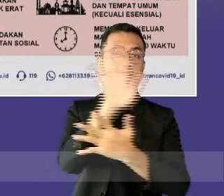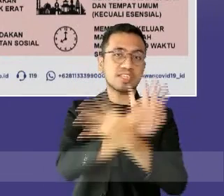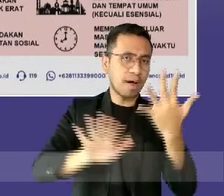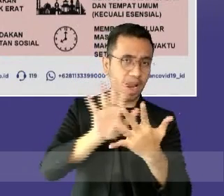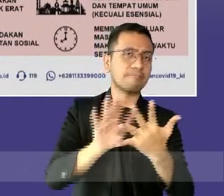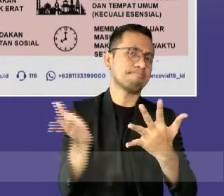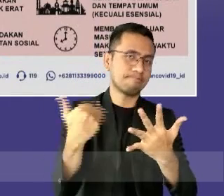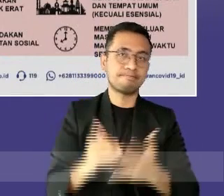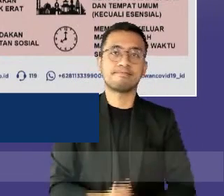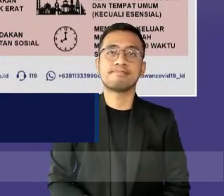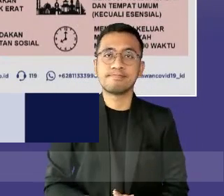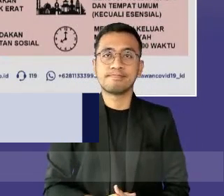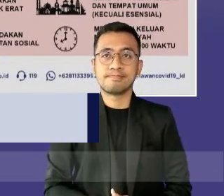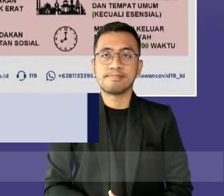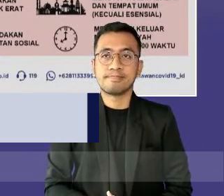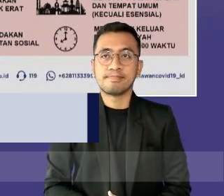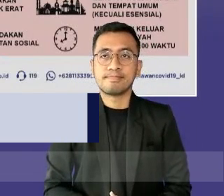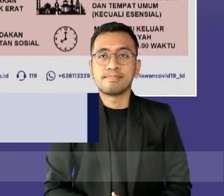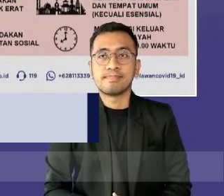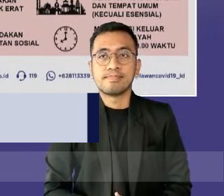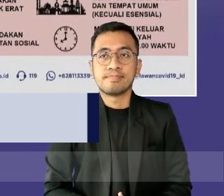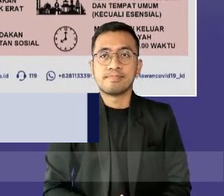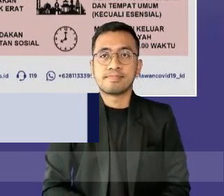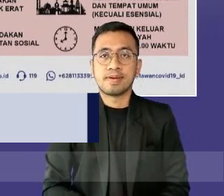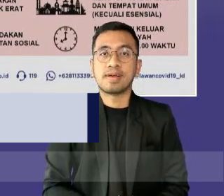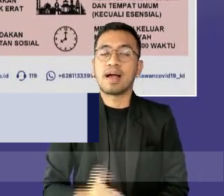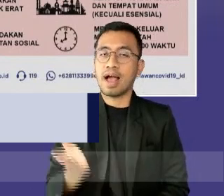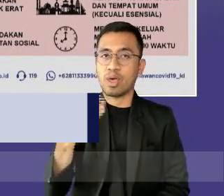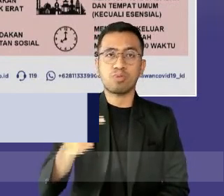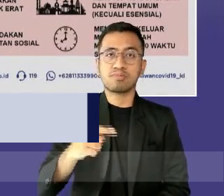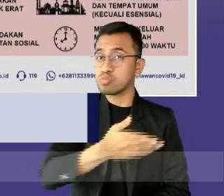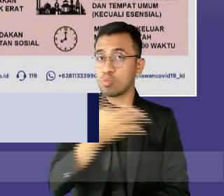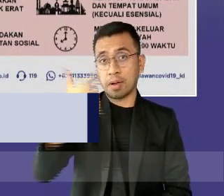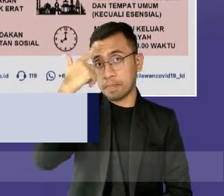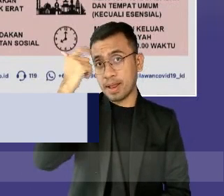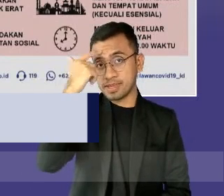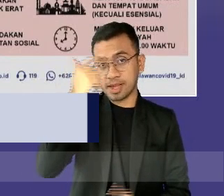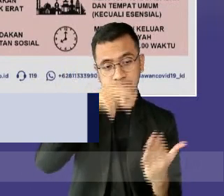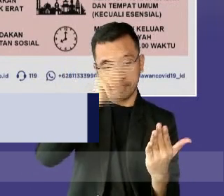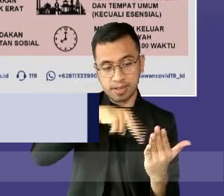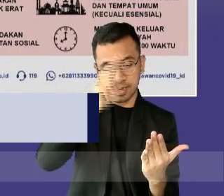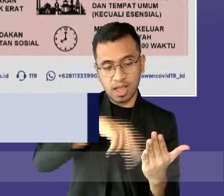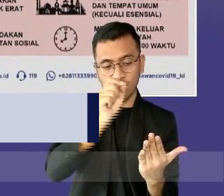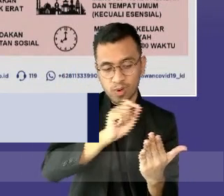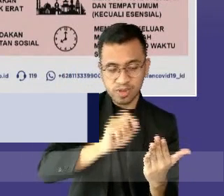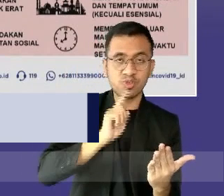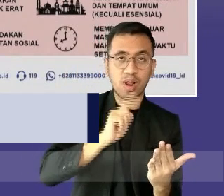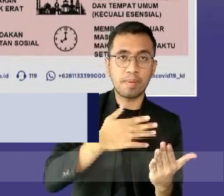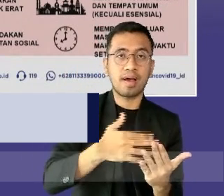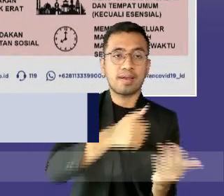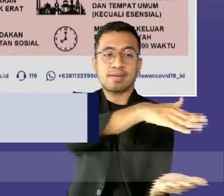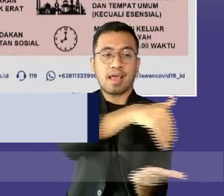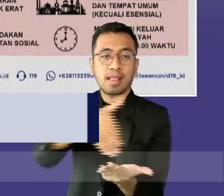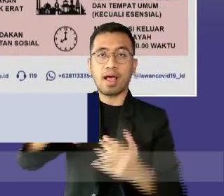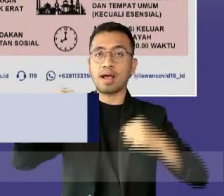Juru bicara Satgas COVID-19 Wiku Adhisa Smito menyebutkan jumlah kabupaten dan kota zona merah berkurang pasca libur